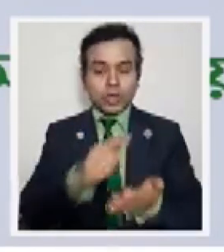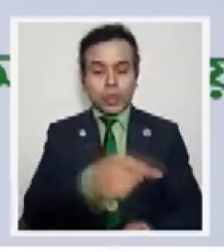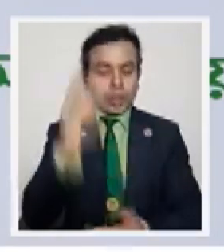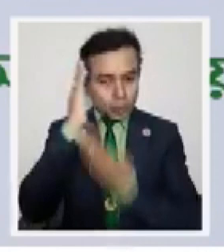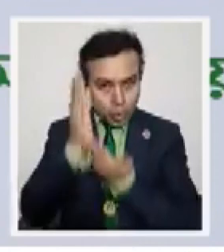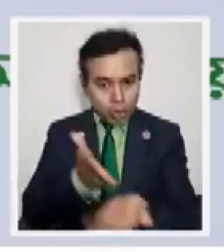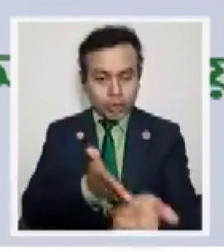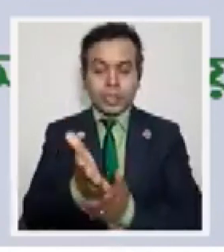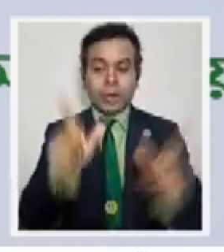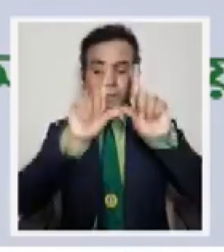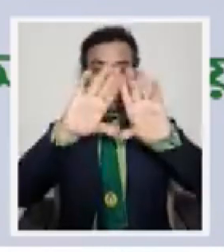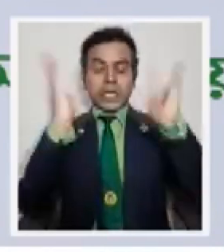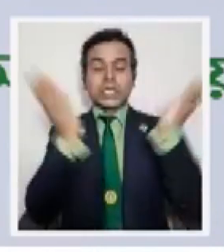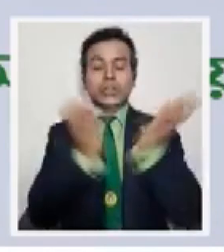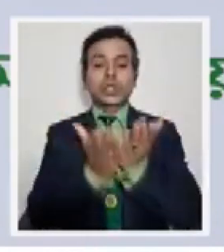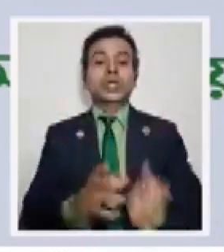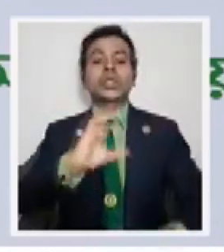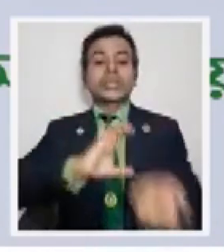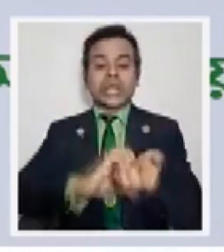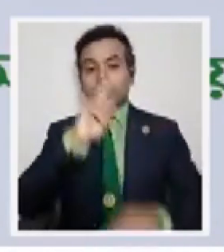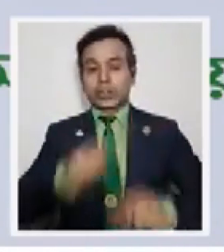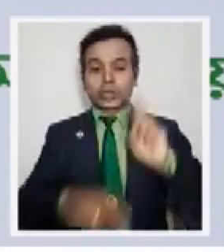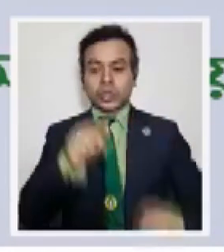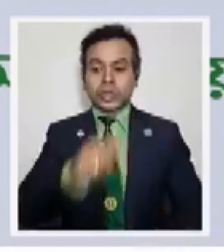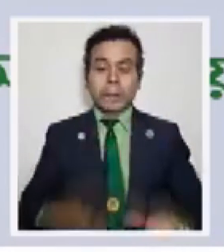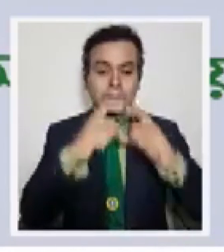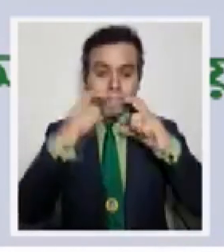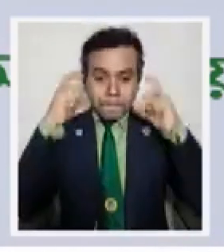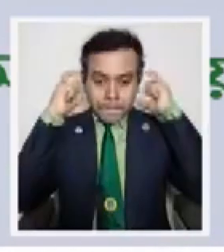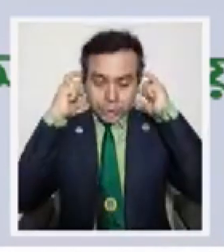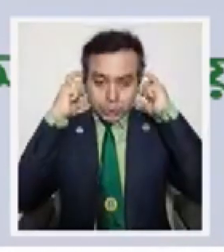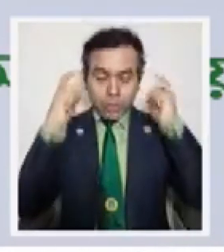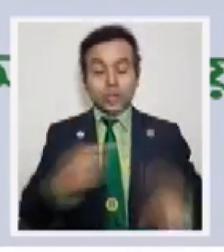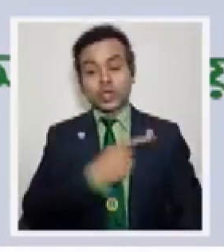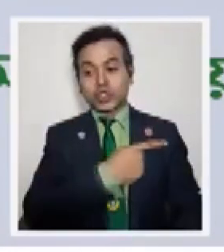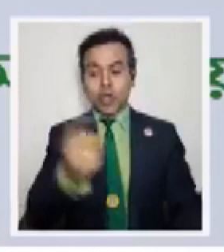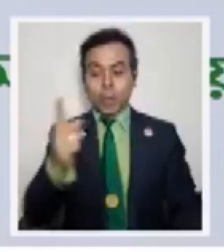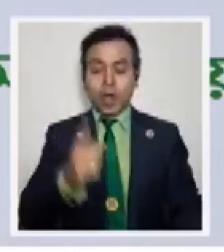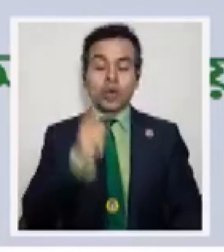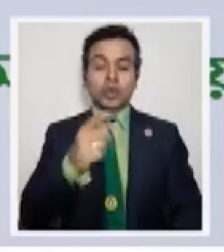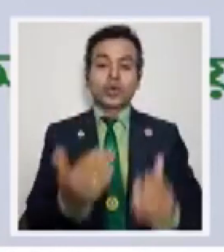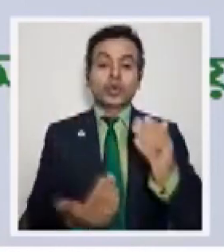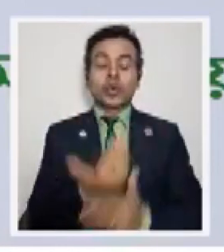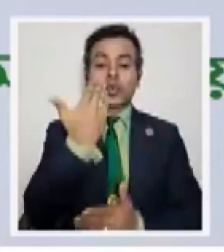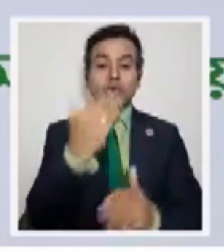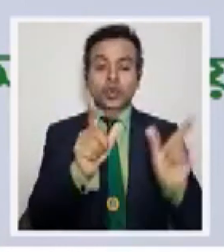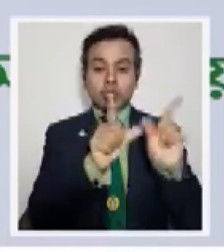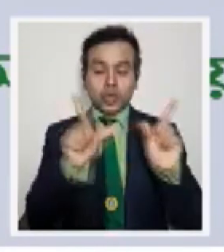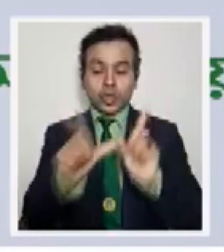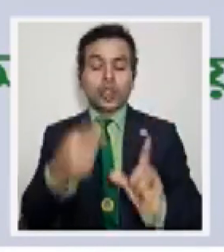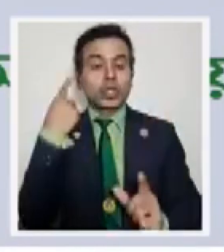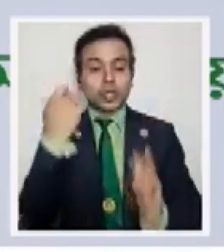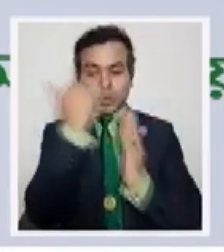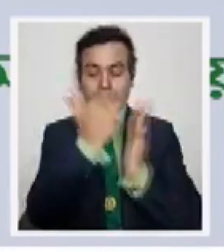আপনাদের সামনে তথ্য তুলে ধরব, কিন্তু পুনরায় বলছি আমাদের স্বাস্থ্য নিয়মগুলো অবশ্যই মেনে চলতে হবে। বিশ্ব স্বাস্থ্য